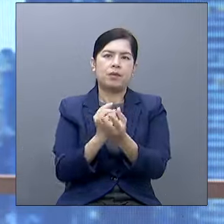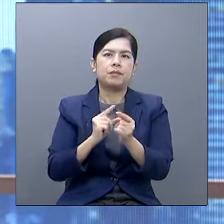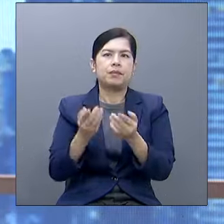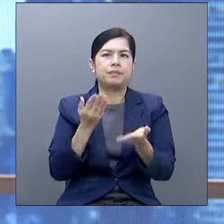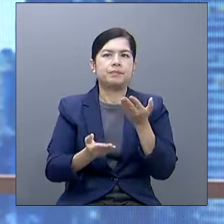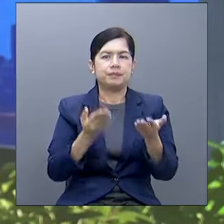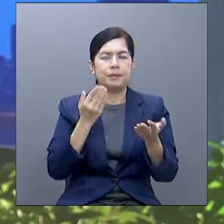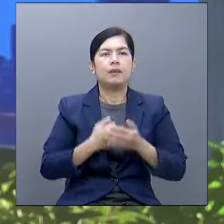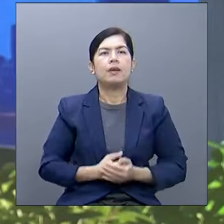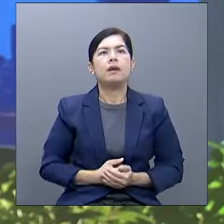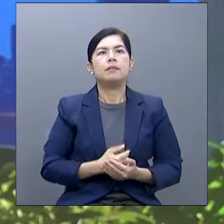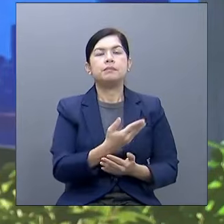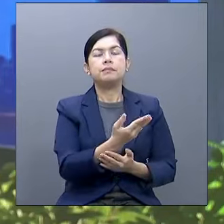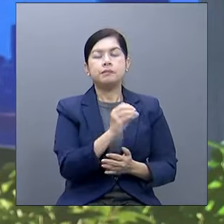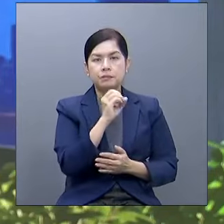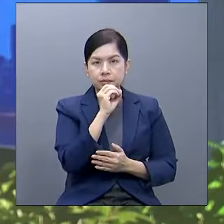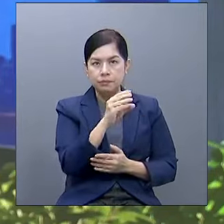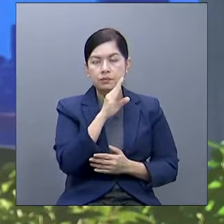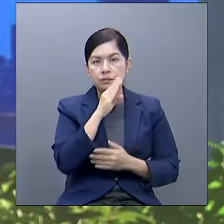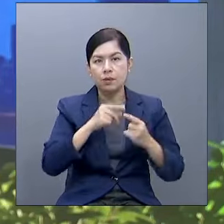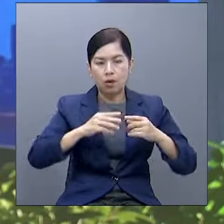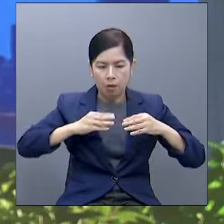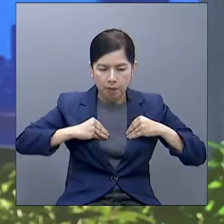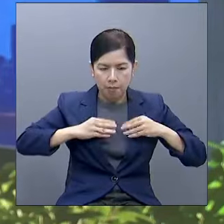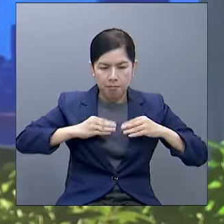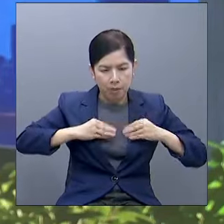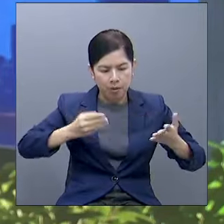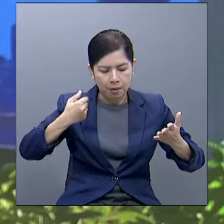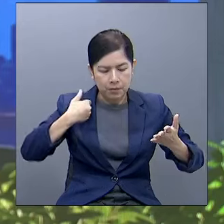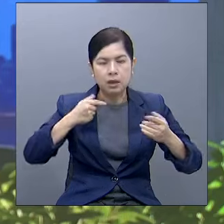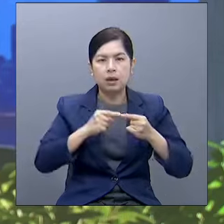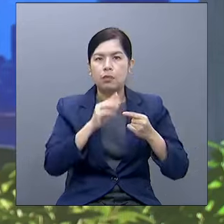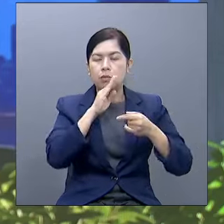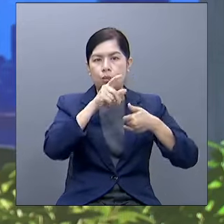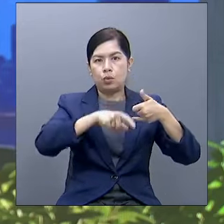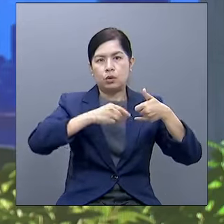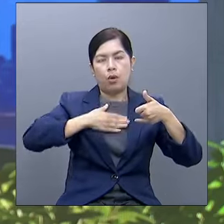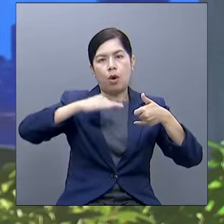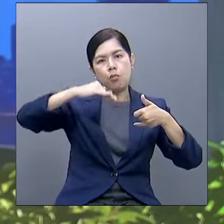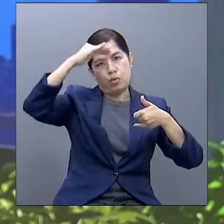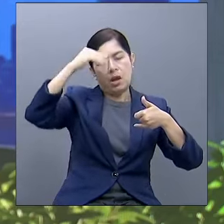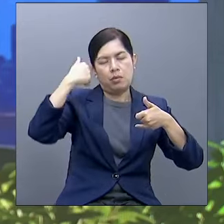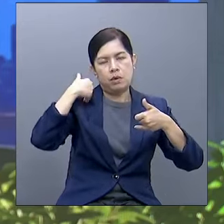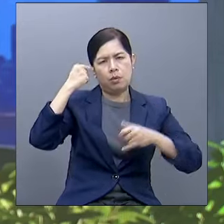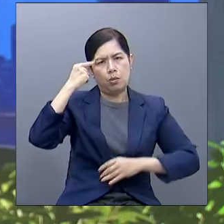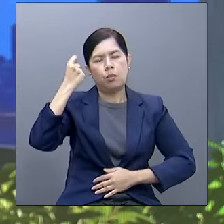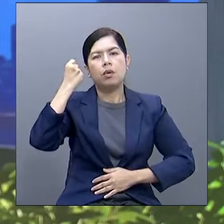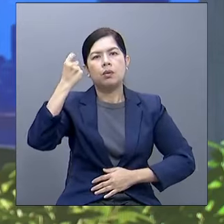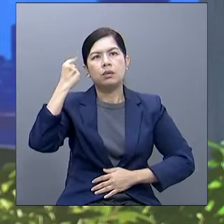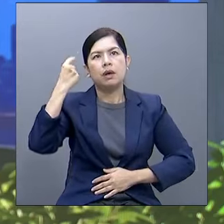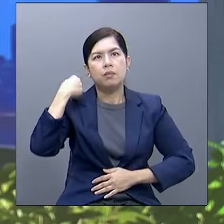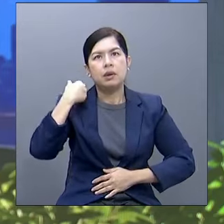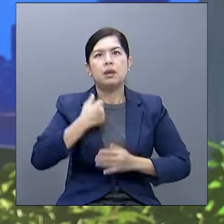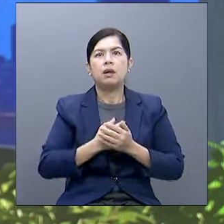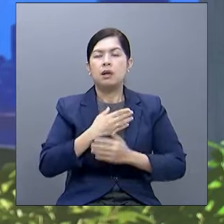ได้เลย ทีเนี้ยจะบอกว่าสมยอมไม่สมยอมไม่ได้แล้วในฐานะผู้ใหญ่ที่มีสติสัมปชัญญะมีวุฒิภาวะมากกว่าเนี่ย คุณเอง